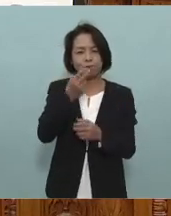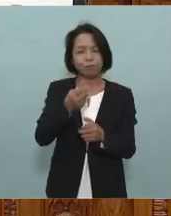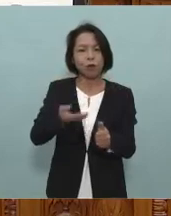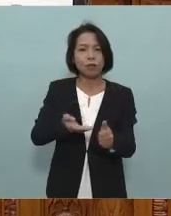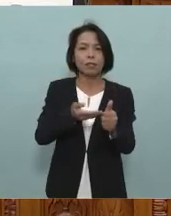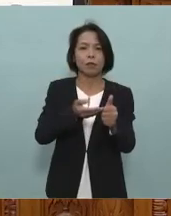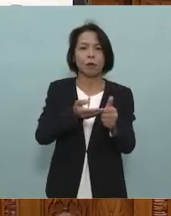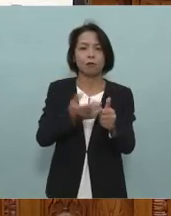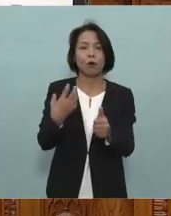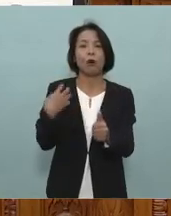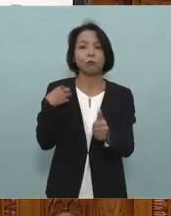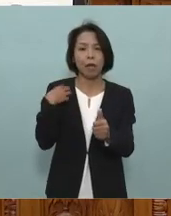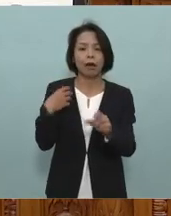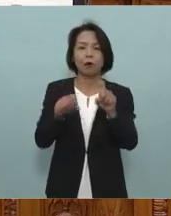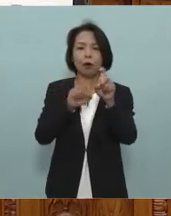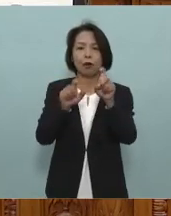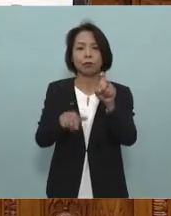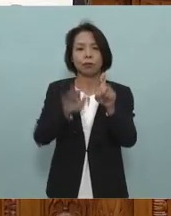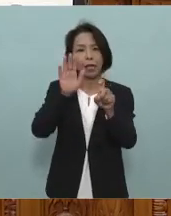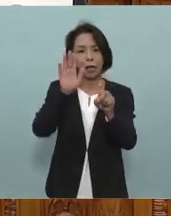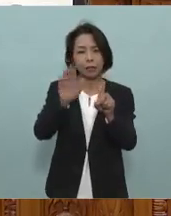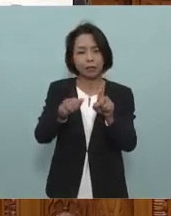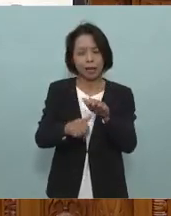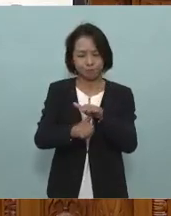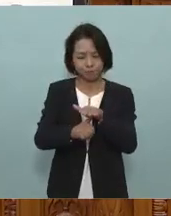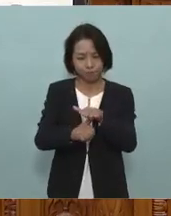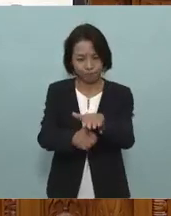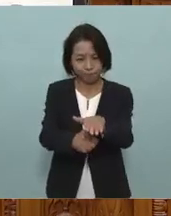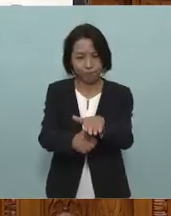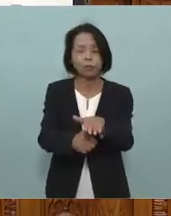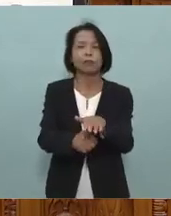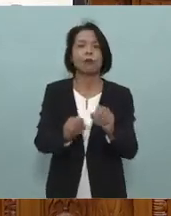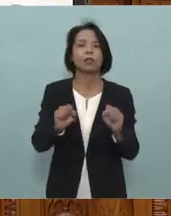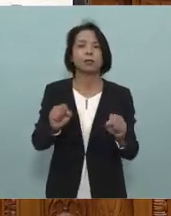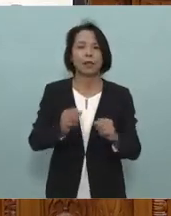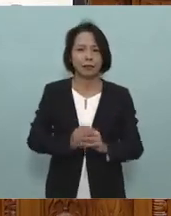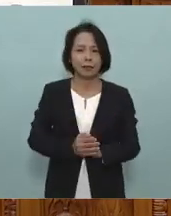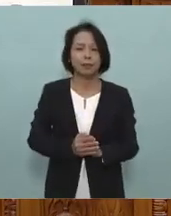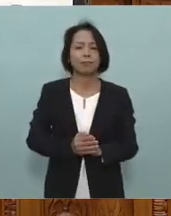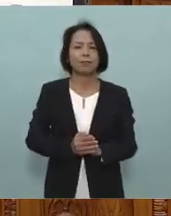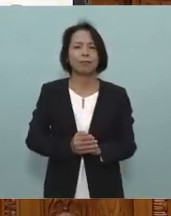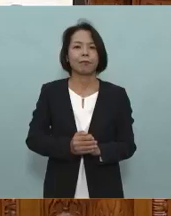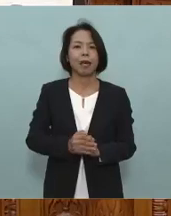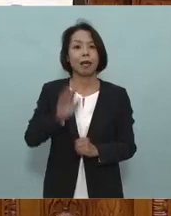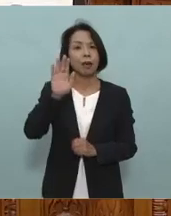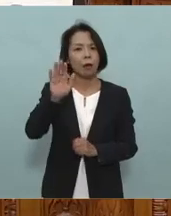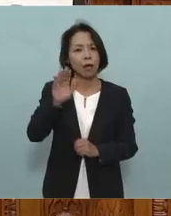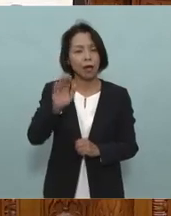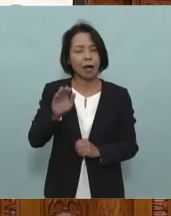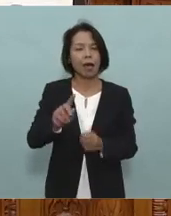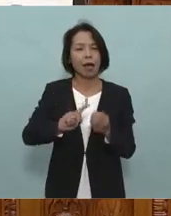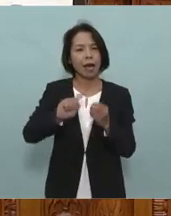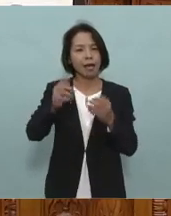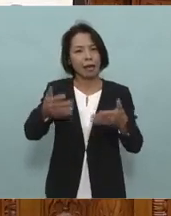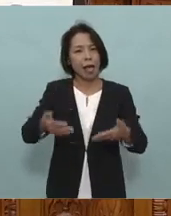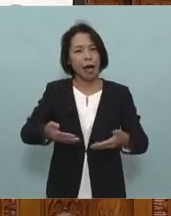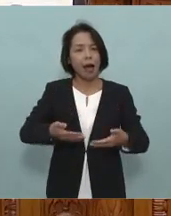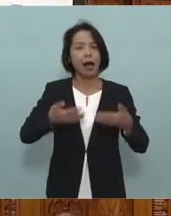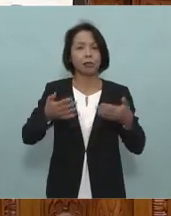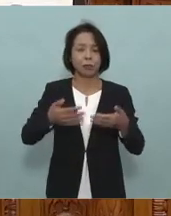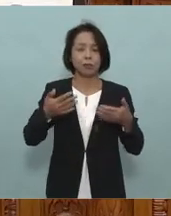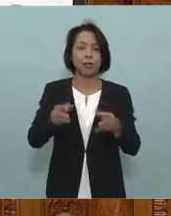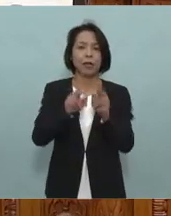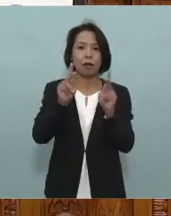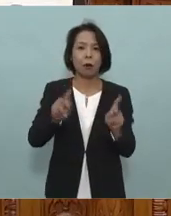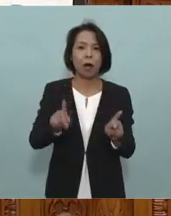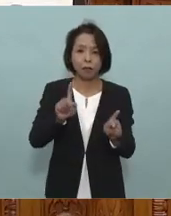10月以降も据え置く措置を講じていますこれから来年春にかけての大きな課題